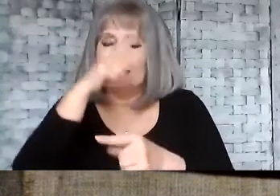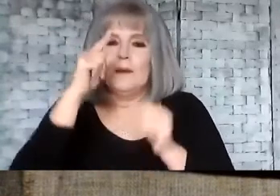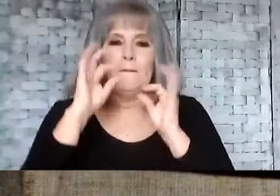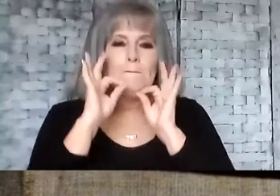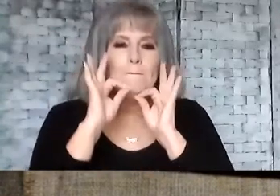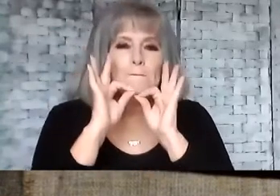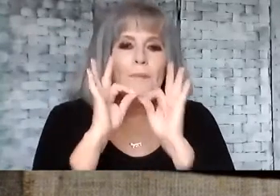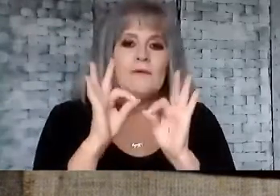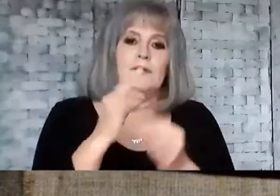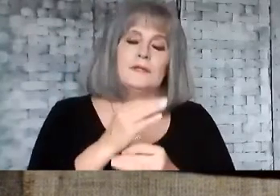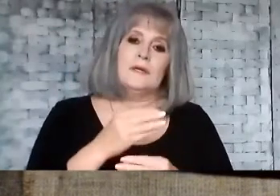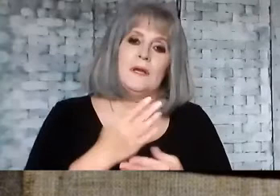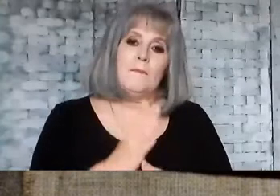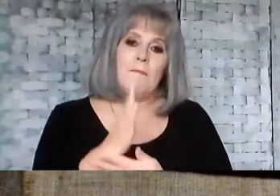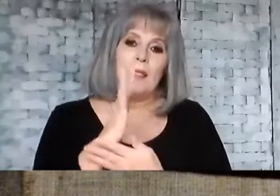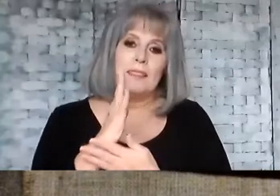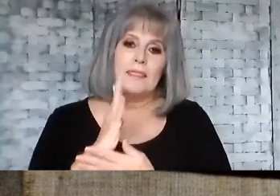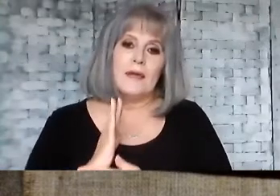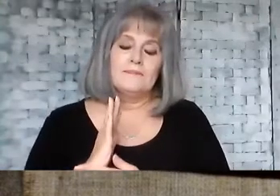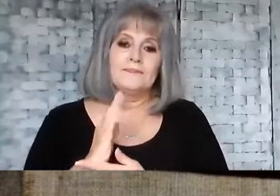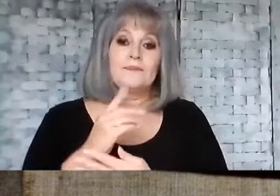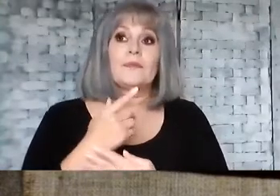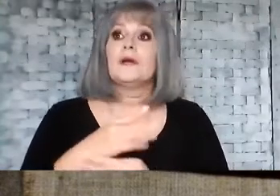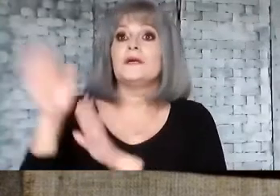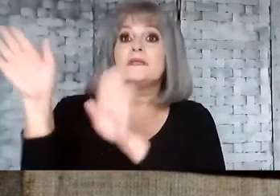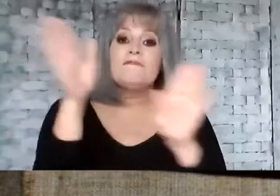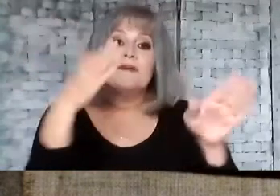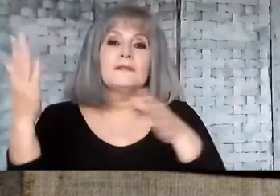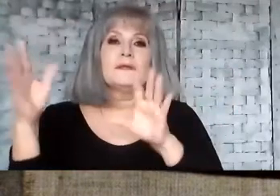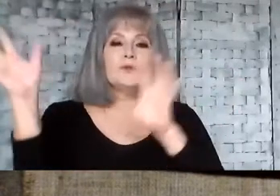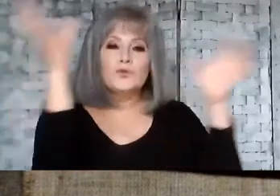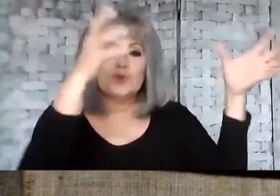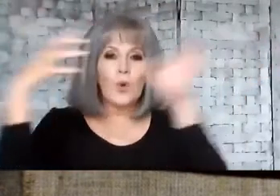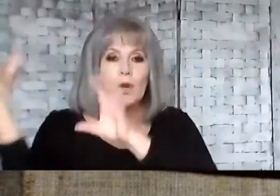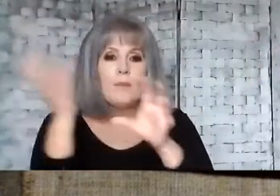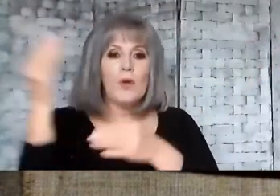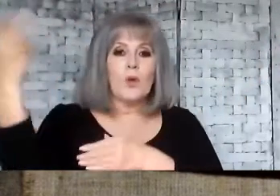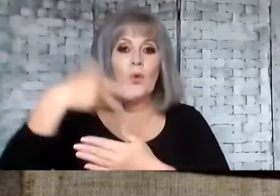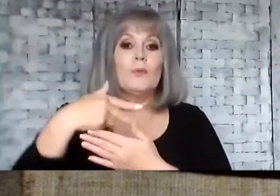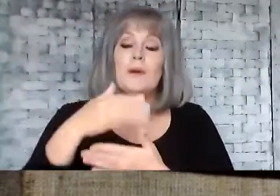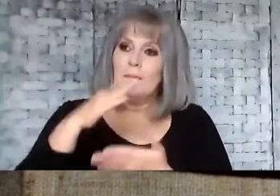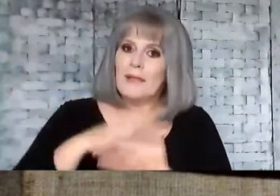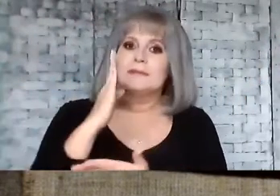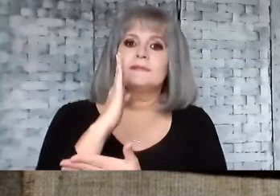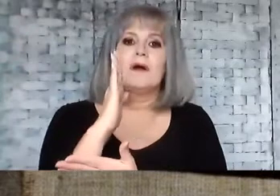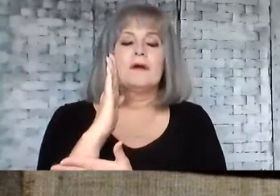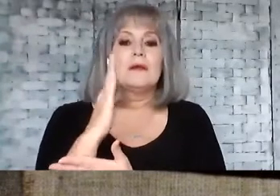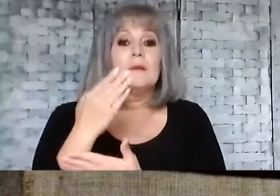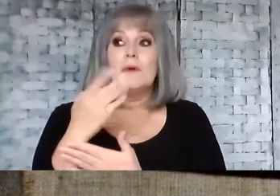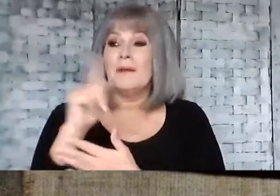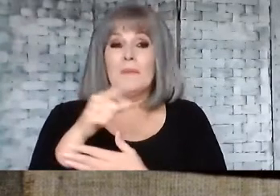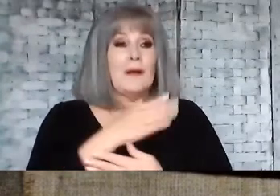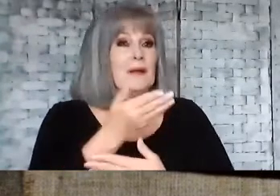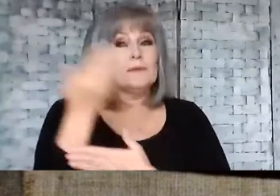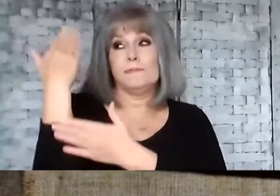plante doen. Hulle skiet diep wortel, hulle is geanker, en as die winde kom, as die storms kom, ek onthou een vriend van my, het die liedjie